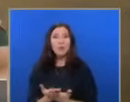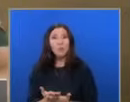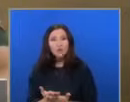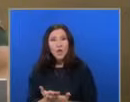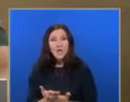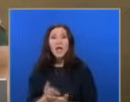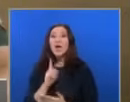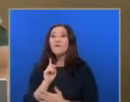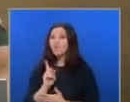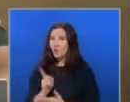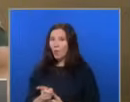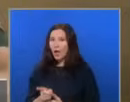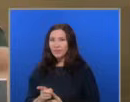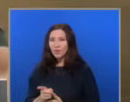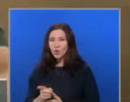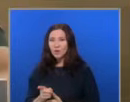предложение, в което